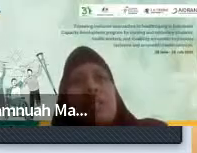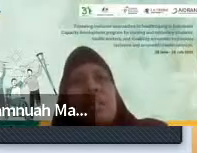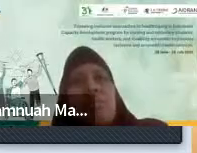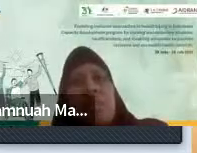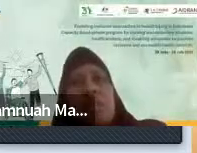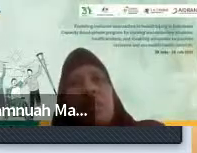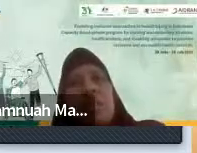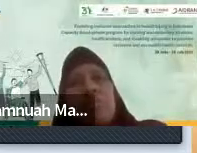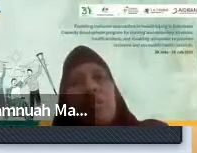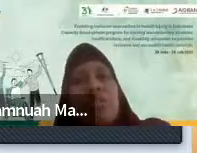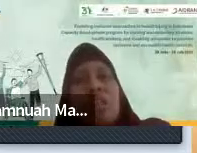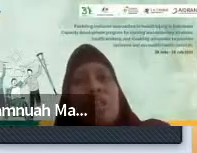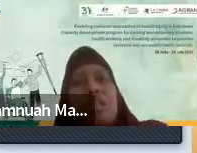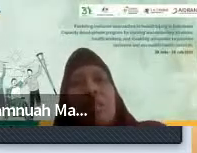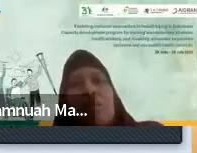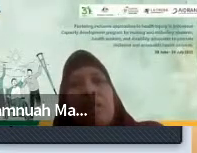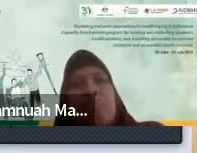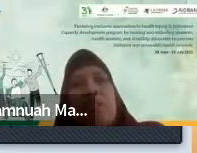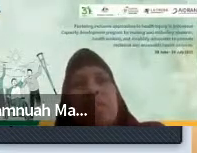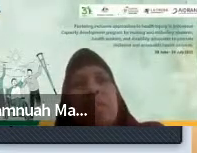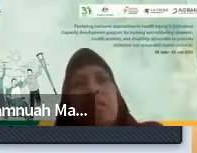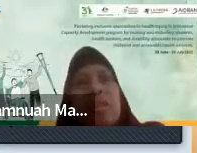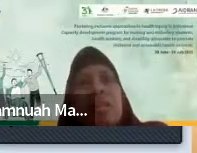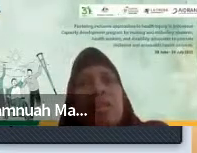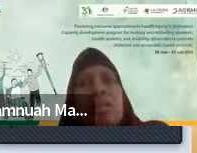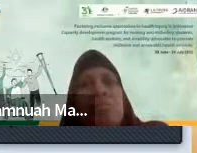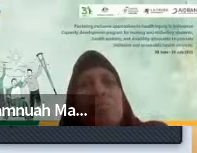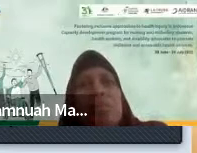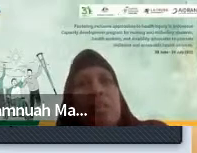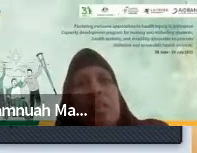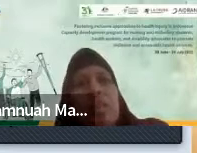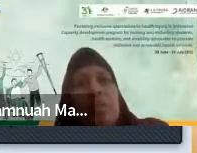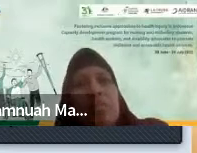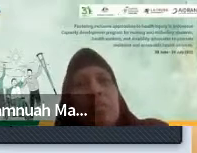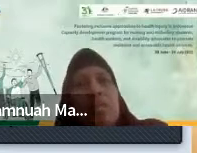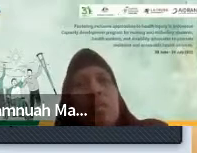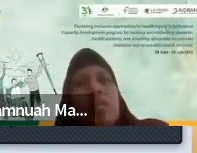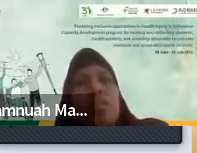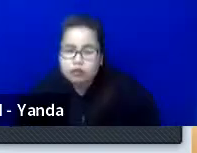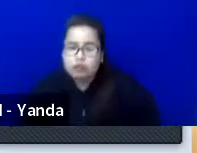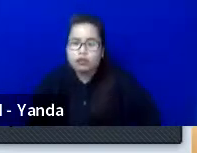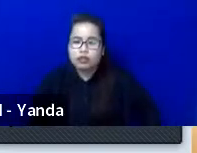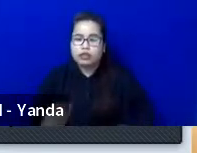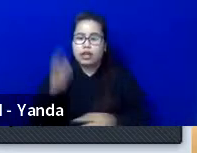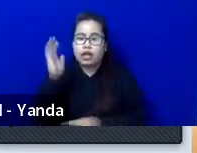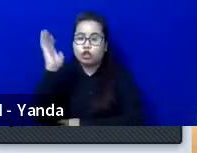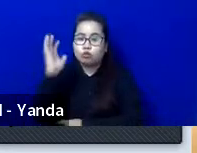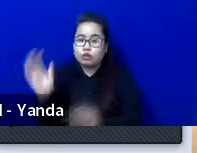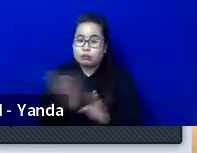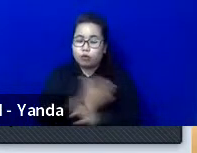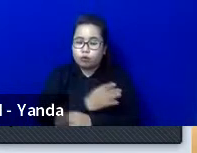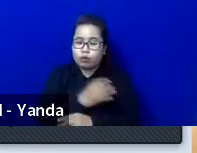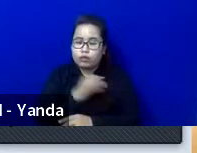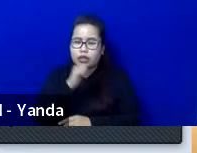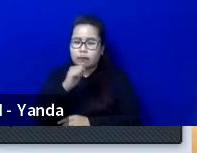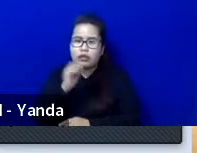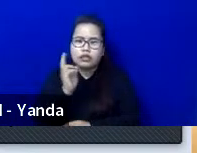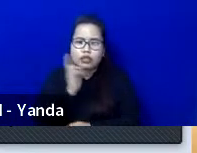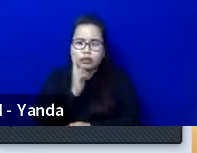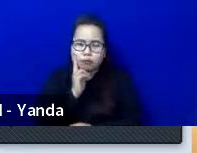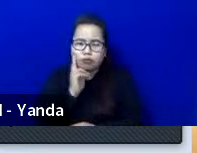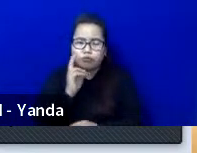penyandang disabilitas, tadi ini sudah disampaikan banyak oleh pembicara sebelumnya ya, sama Bu Rosa.